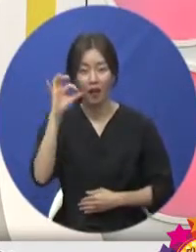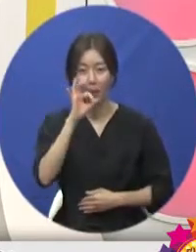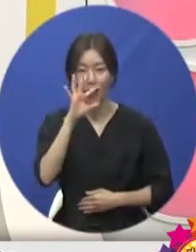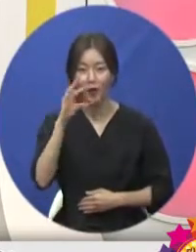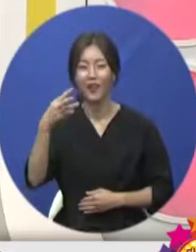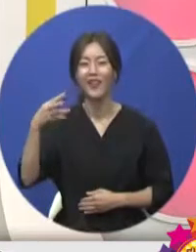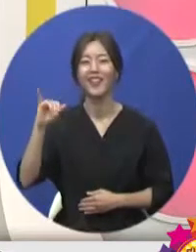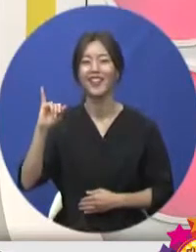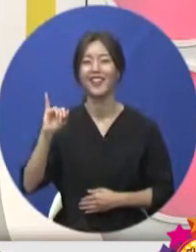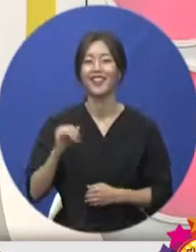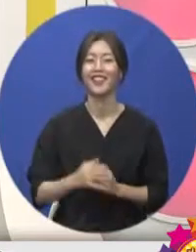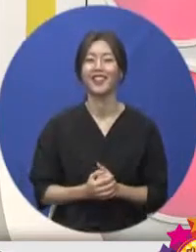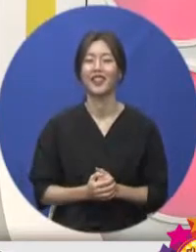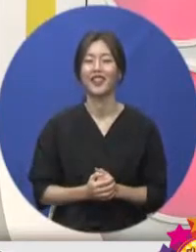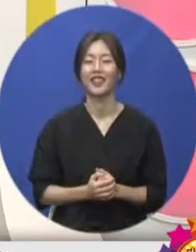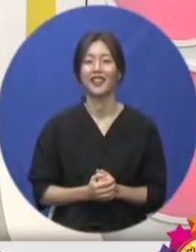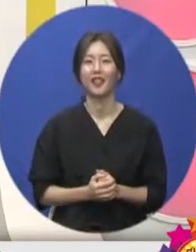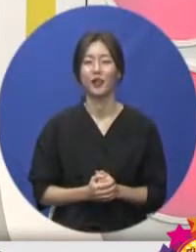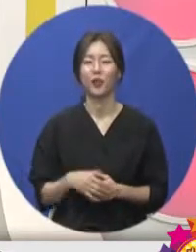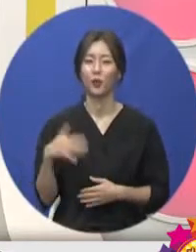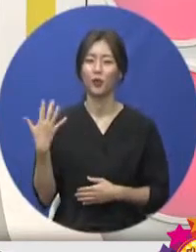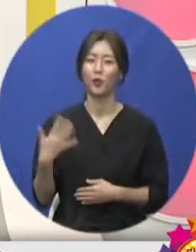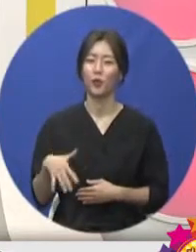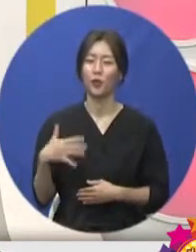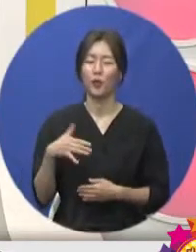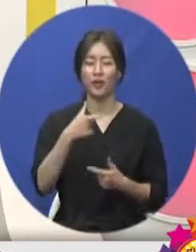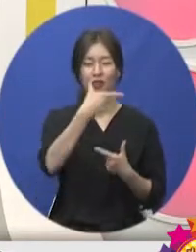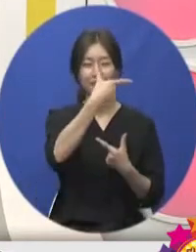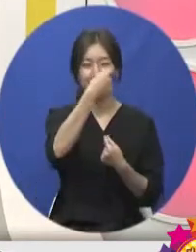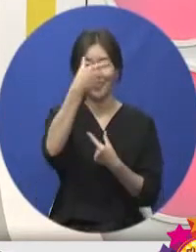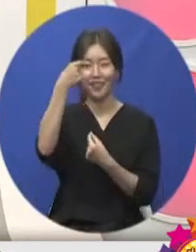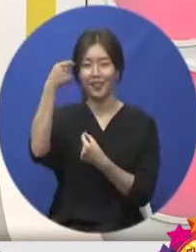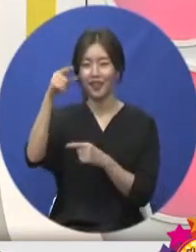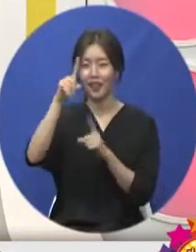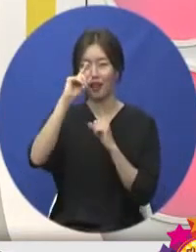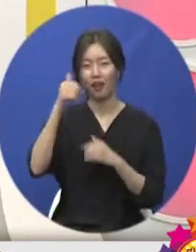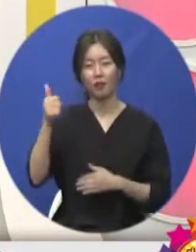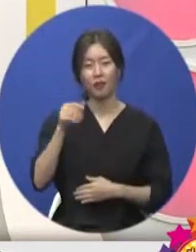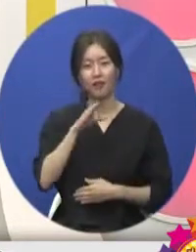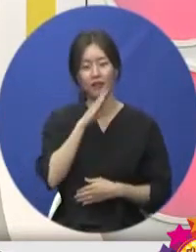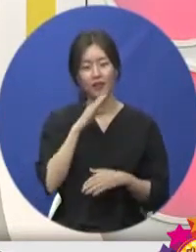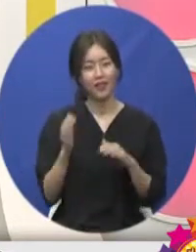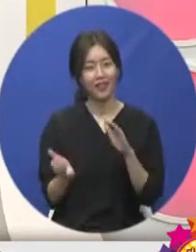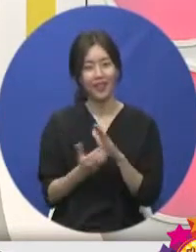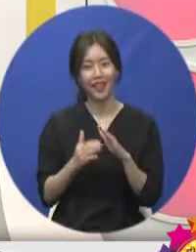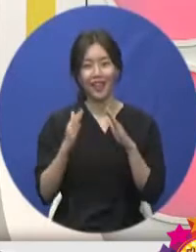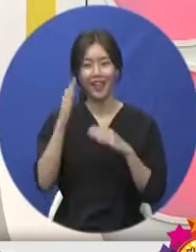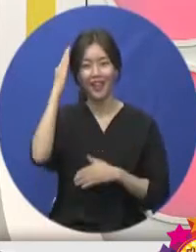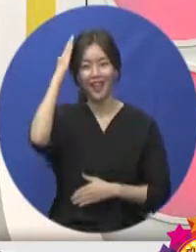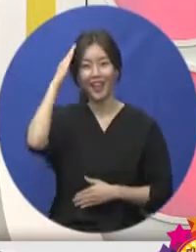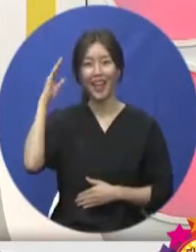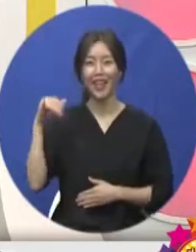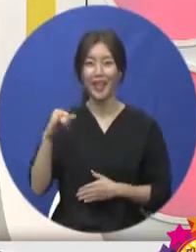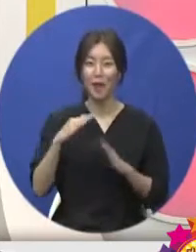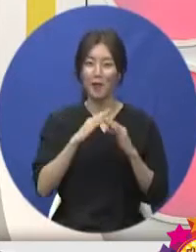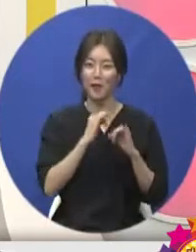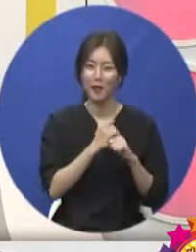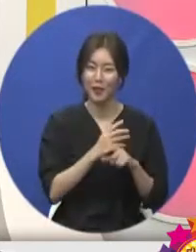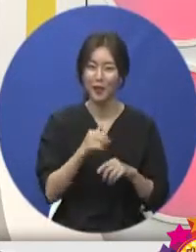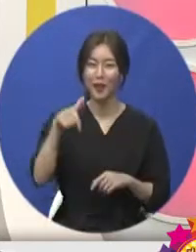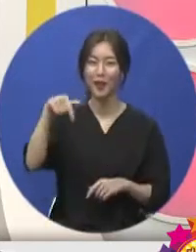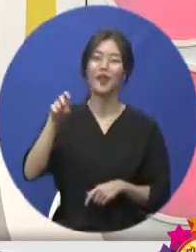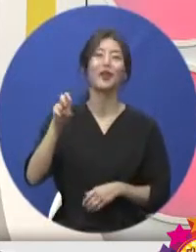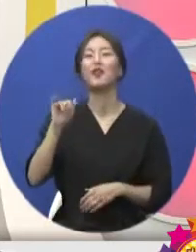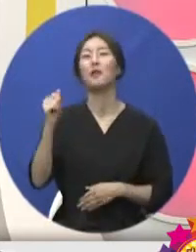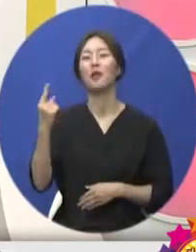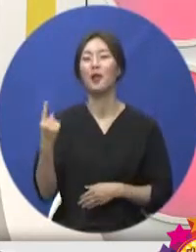기절하리. 이야, 역시 이부영 씨는 대단하신 것 같아요. 개미 주소부터 해서 구미호 주소까지.